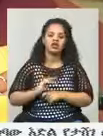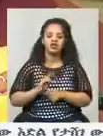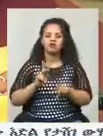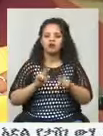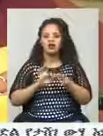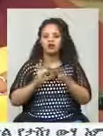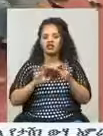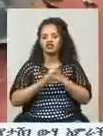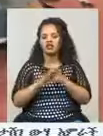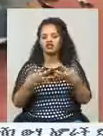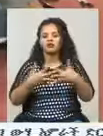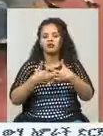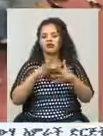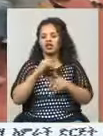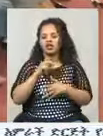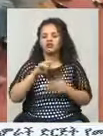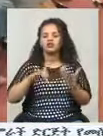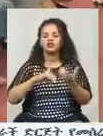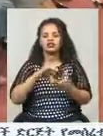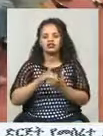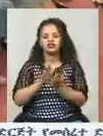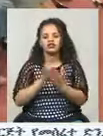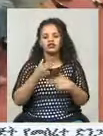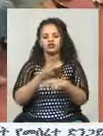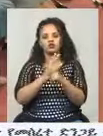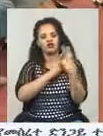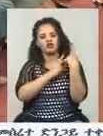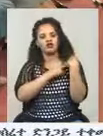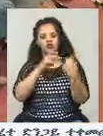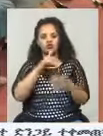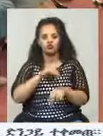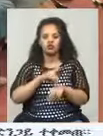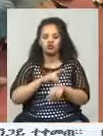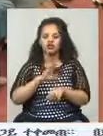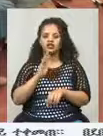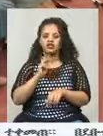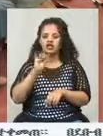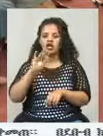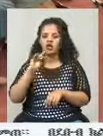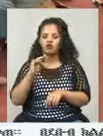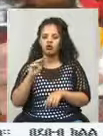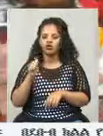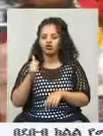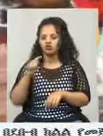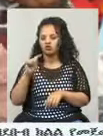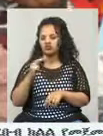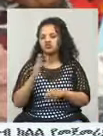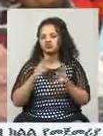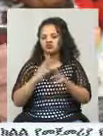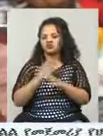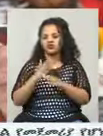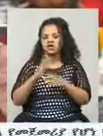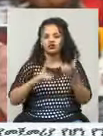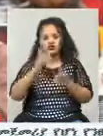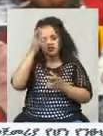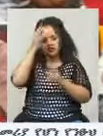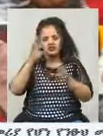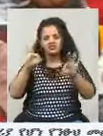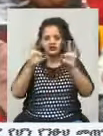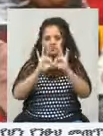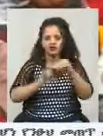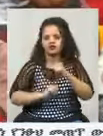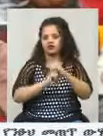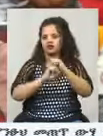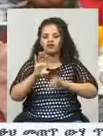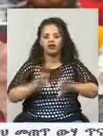የማህበራዊ ዘርፍ አስተባባሪና የደቡብ ክልል ትምህርት ቢሮ ኃላፊ ዶክተር ዲላ ሞቶሬ ችግሩን ለመቅረፍ የክልሉ መንግስት አስፈላጊውን